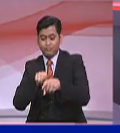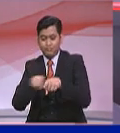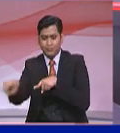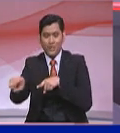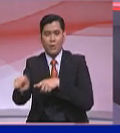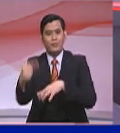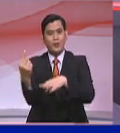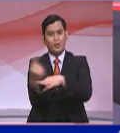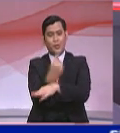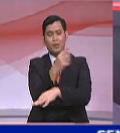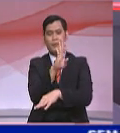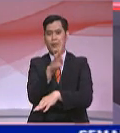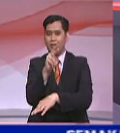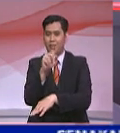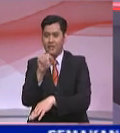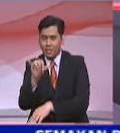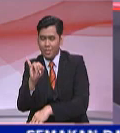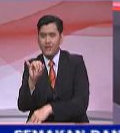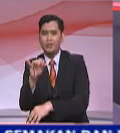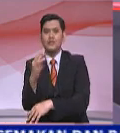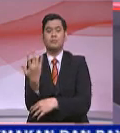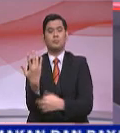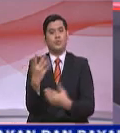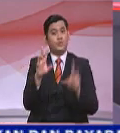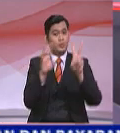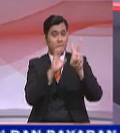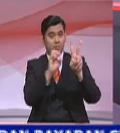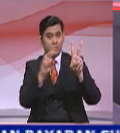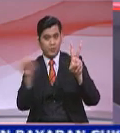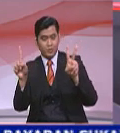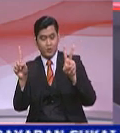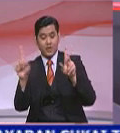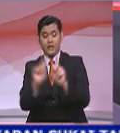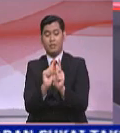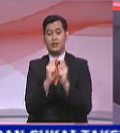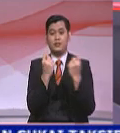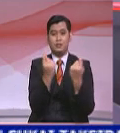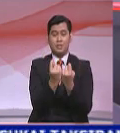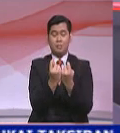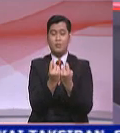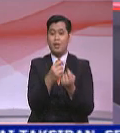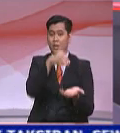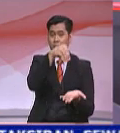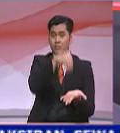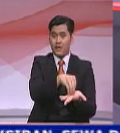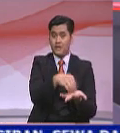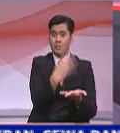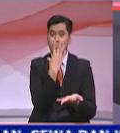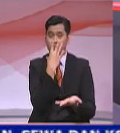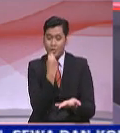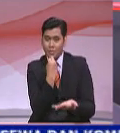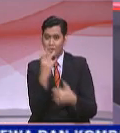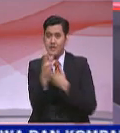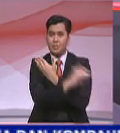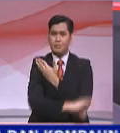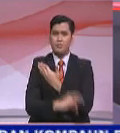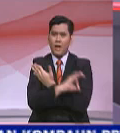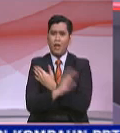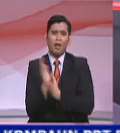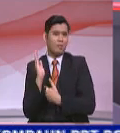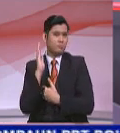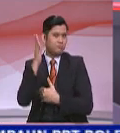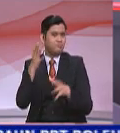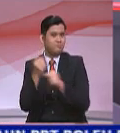menggunakan Jenderal Benelli bagi musim 2021 pasukan yang berpangkalan di Seremban Negeri Sembilan itu bahkan menurunkan dua